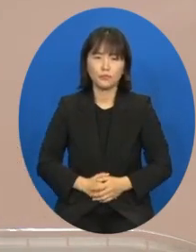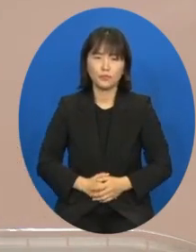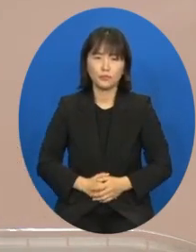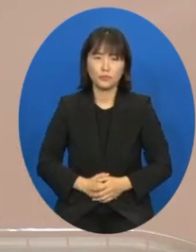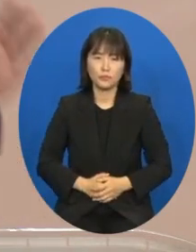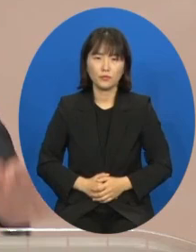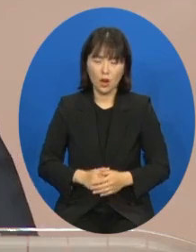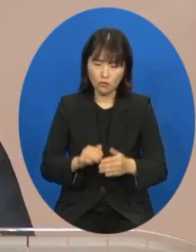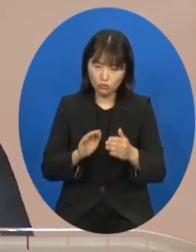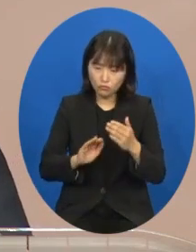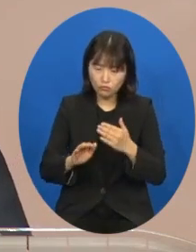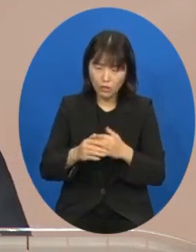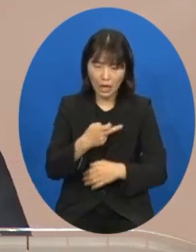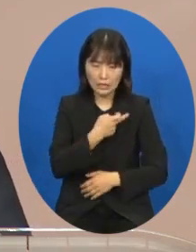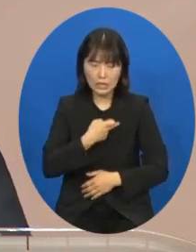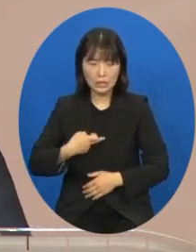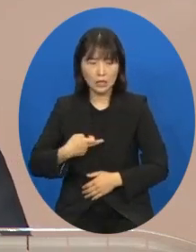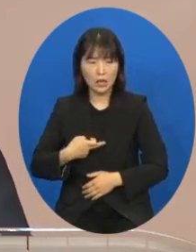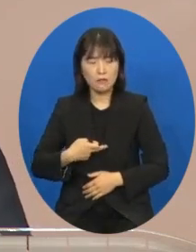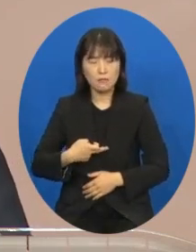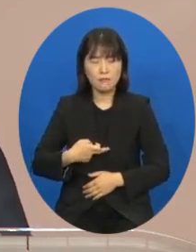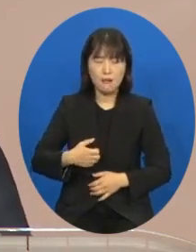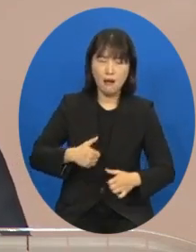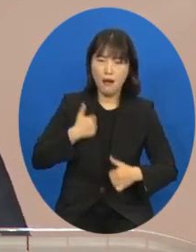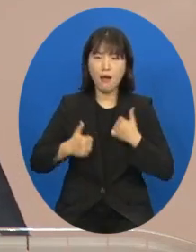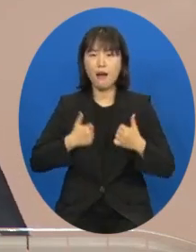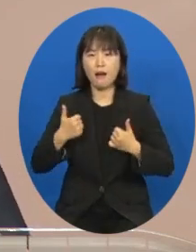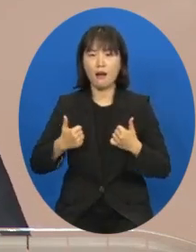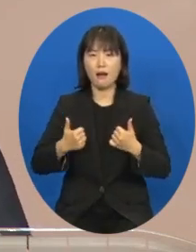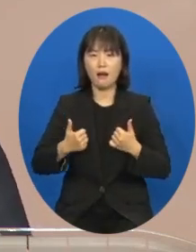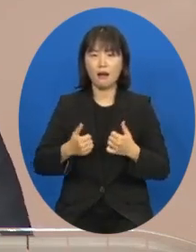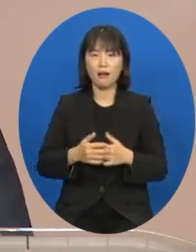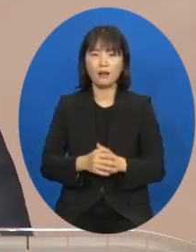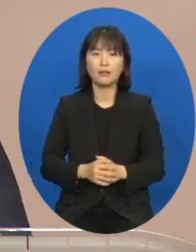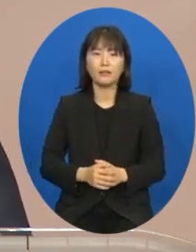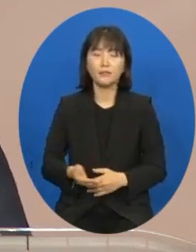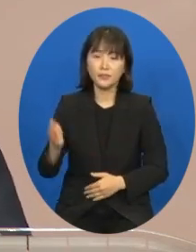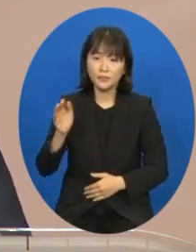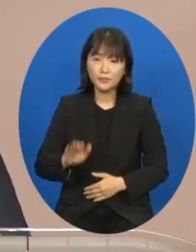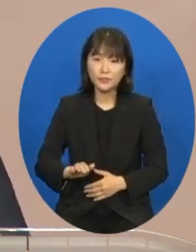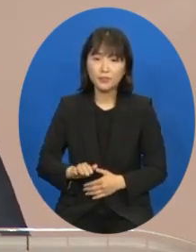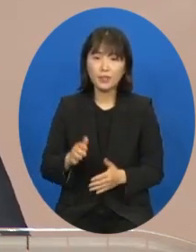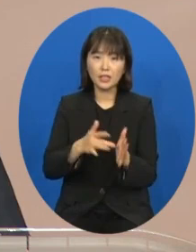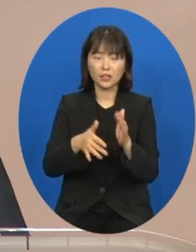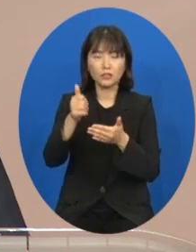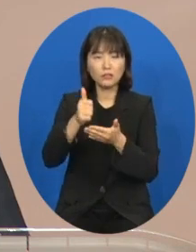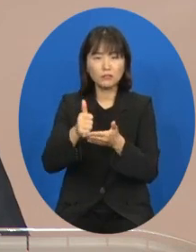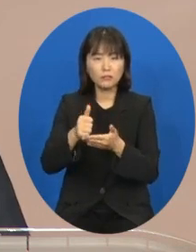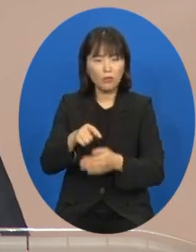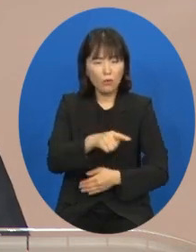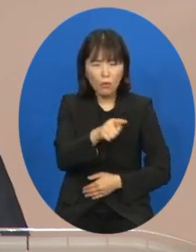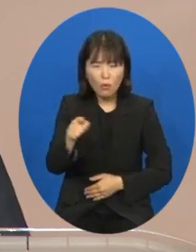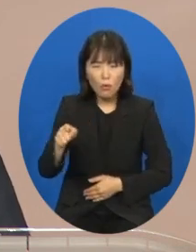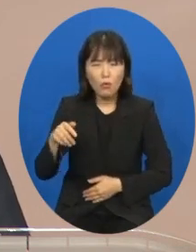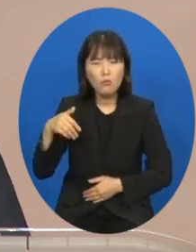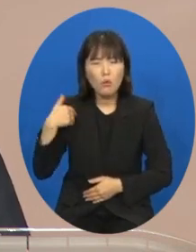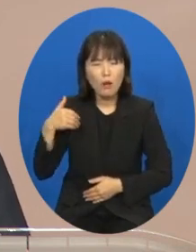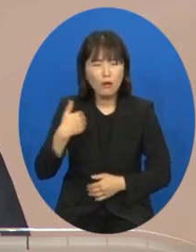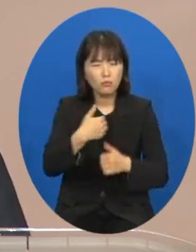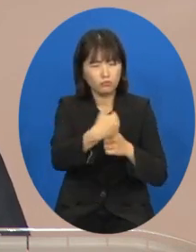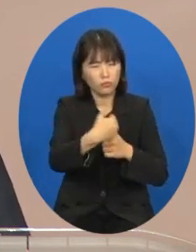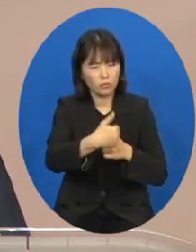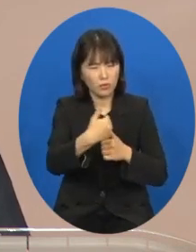그래가지고 제자들이 난리가 났어요. 근데 예수님께서 너희들이 몰라서 그런 부탁을 하는